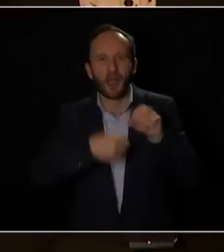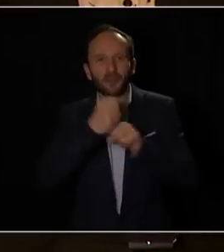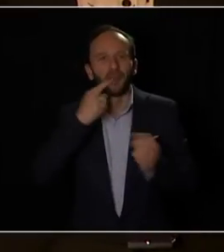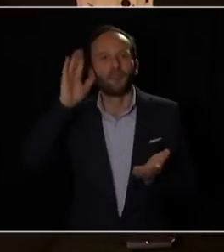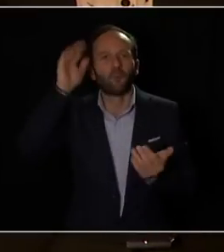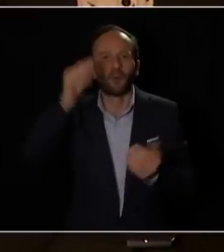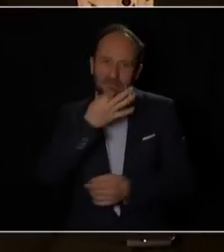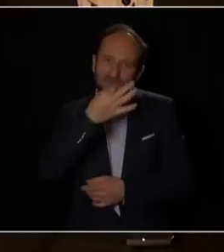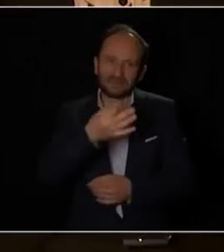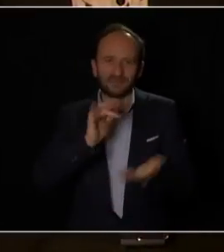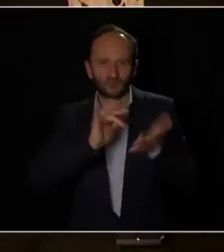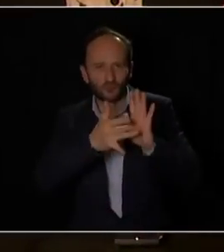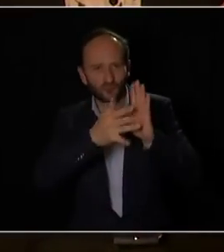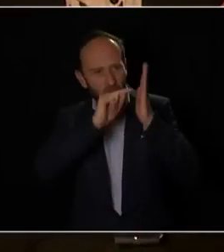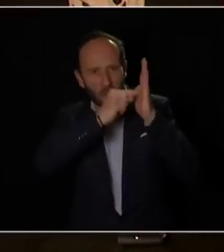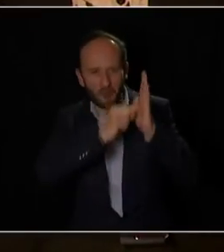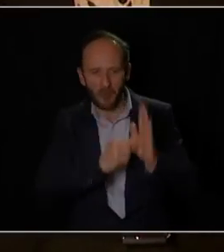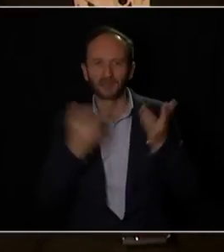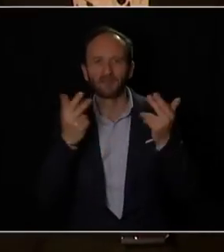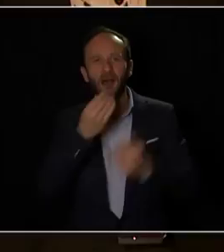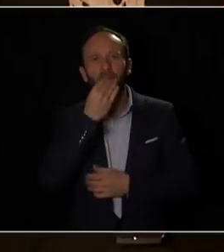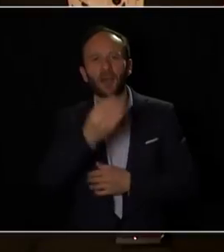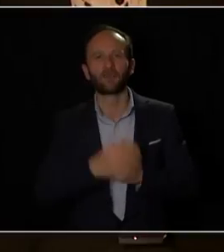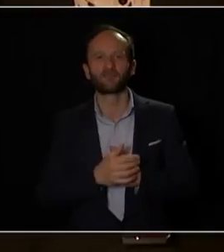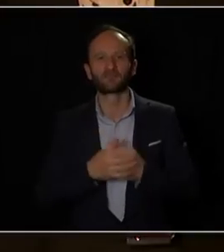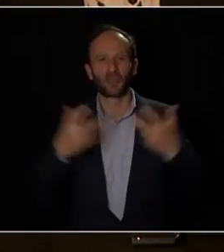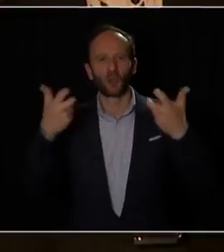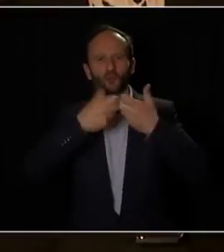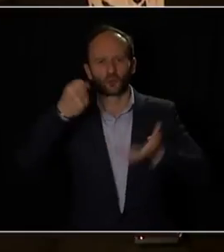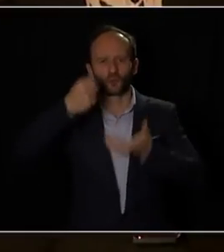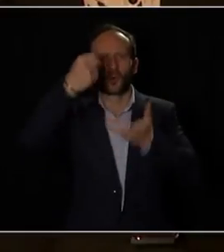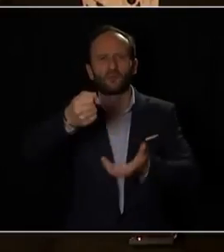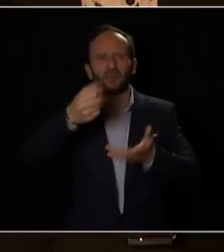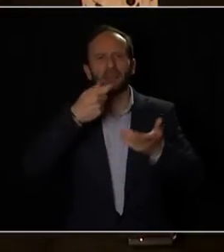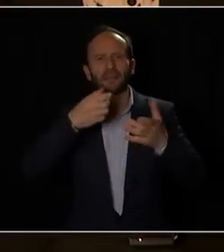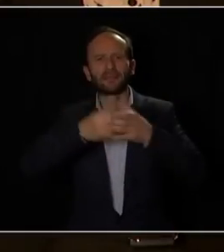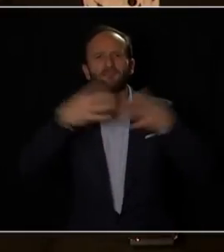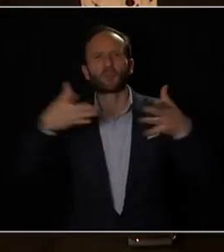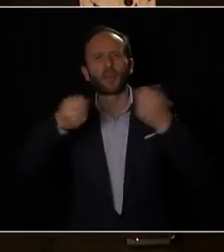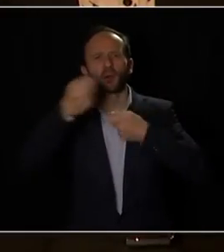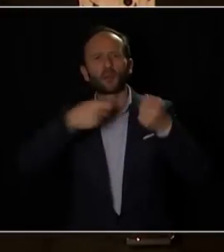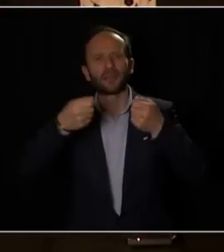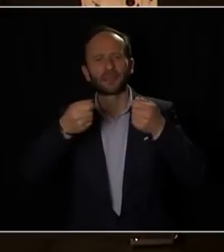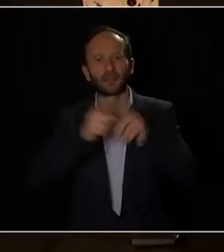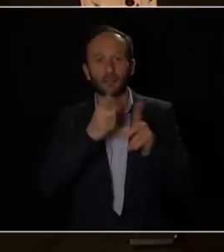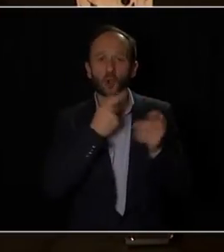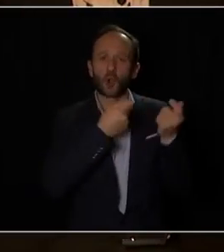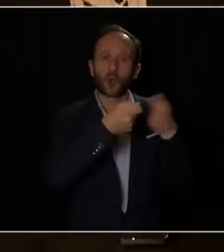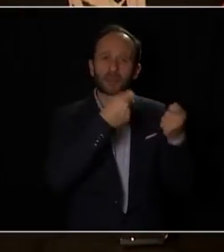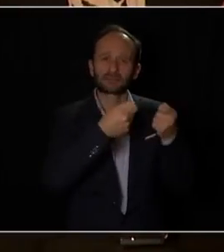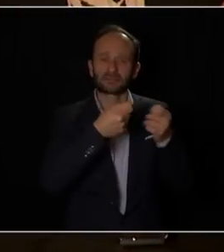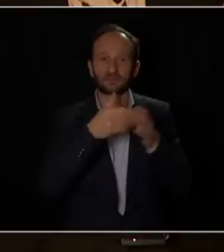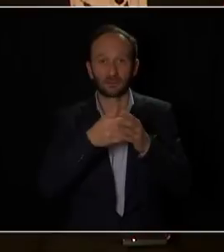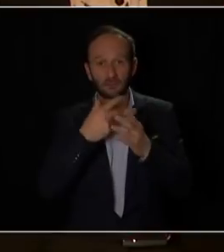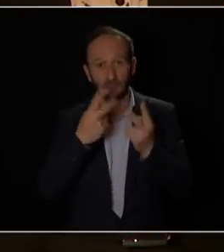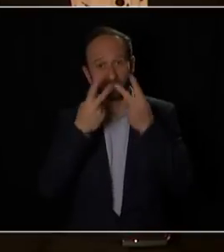qui va bien. Le trophée du développement économique et du commerce, c'est la ville de Dijon qui l'a reçu. Il